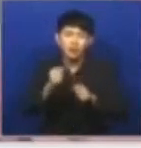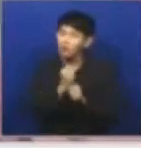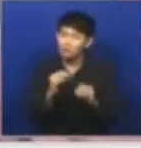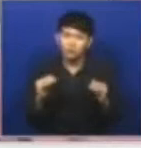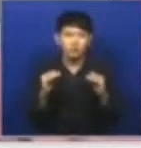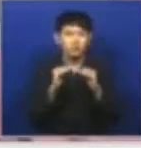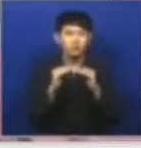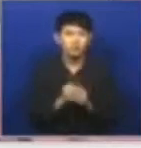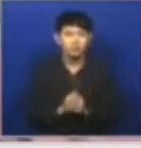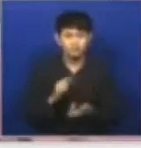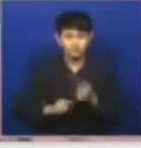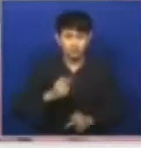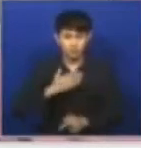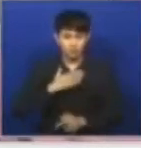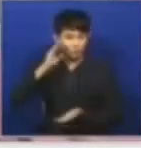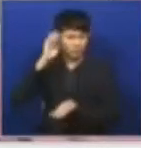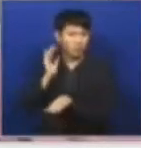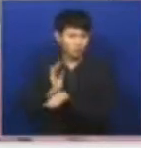ผมมีเพื่อนที่เป็นตำรวจเยอะแยะ